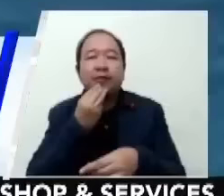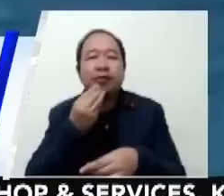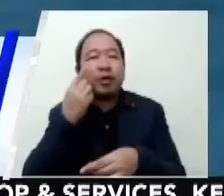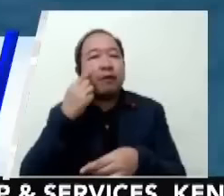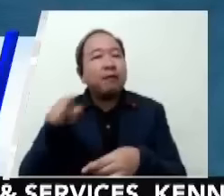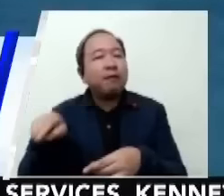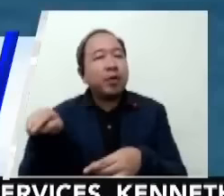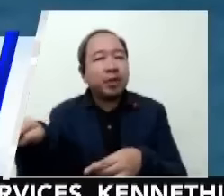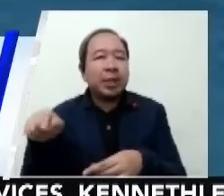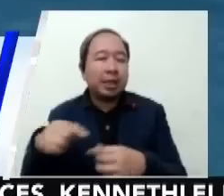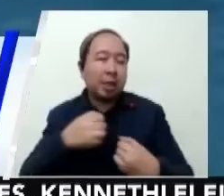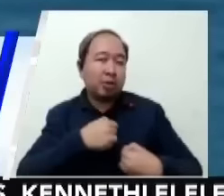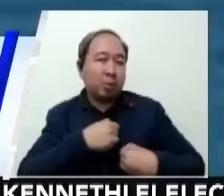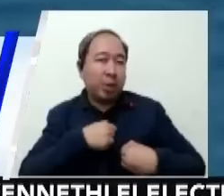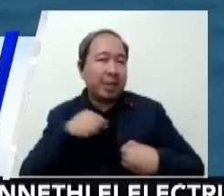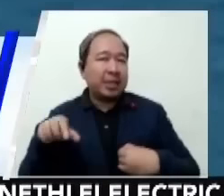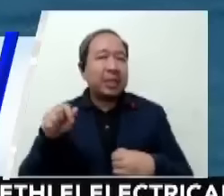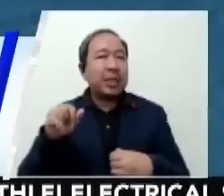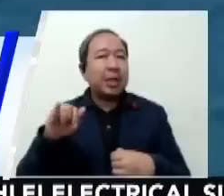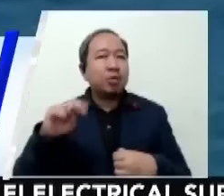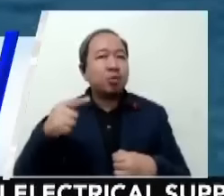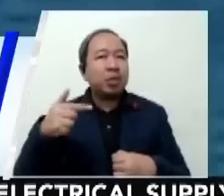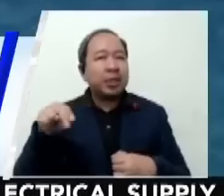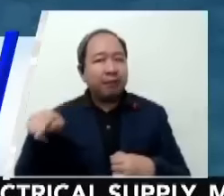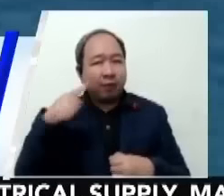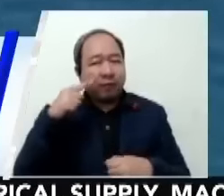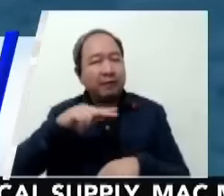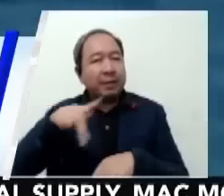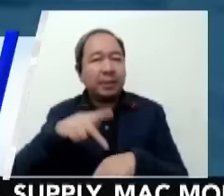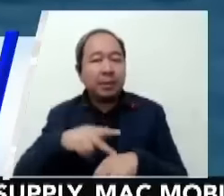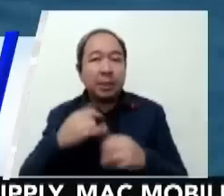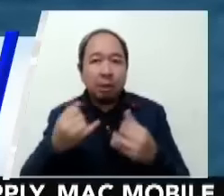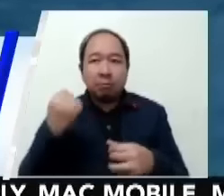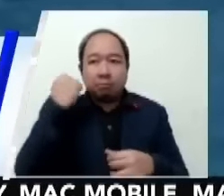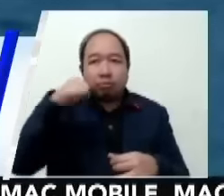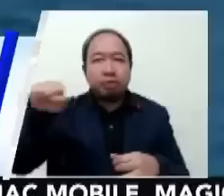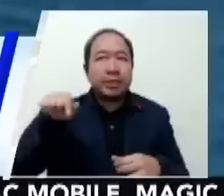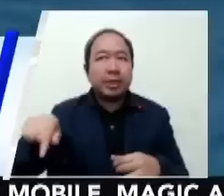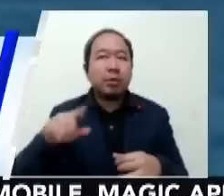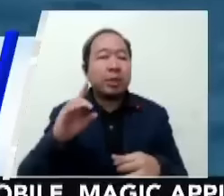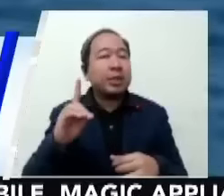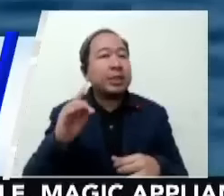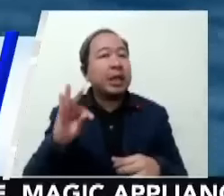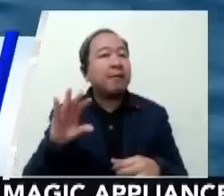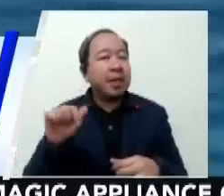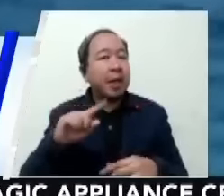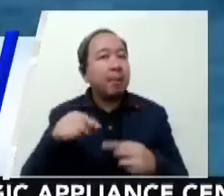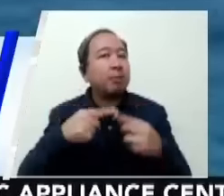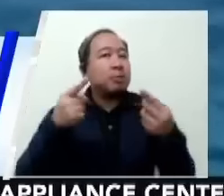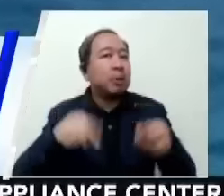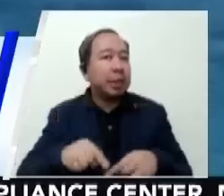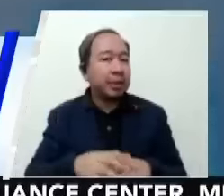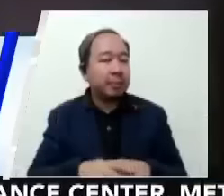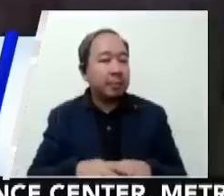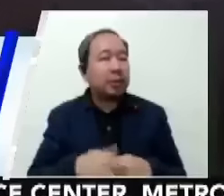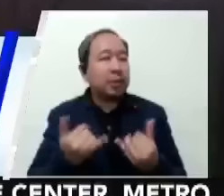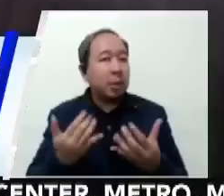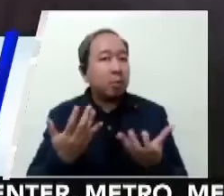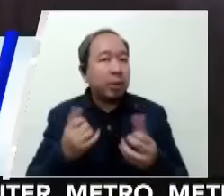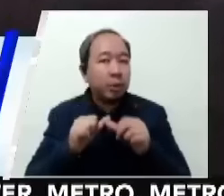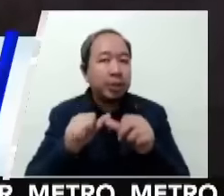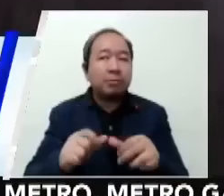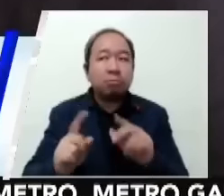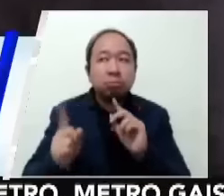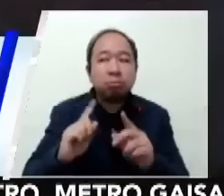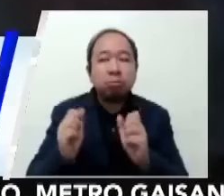sa Ayungin Shoal. Ipinrotesta ng ating Department of Foreign Affairs ang insidenteng ito. Balak ding patuloy na makipag-usap sa China. Certainly it